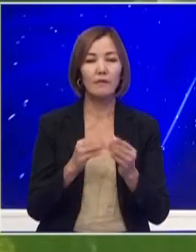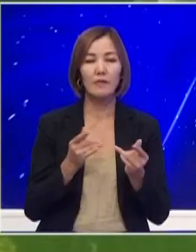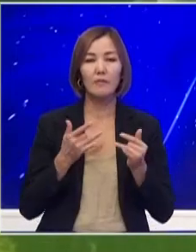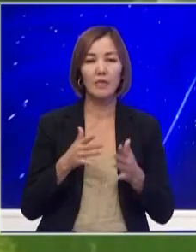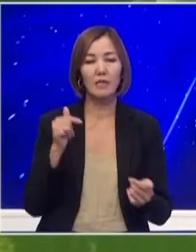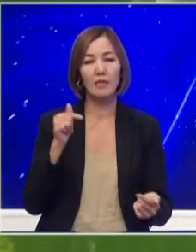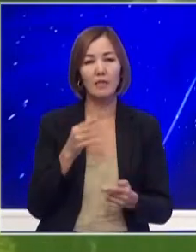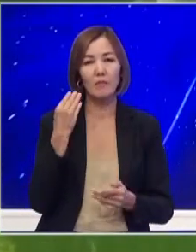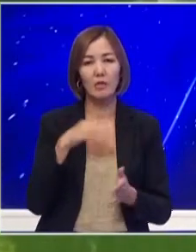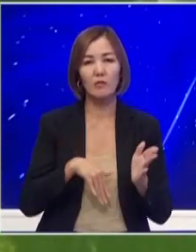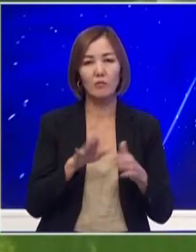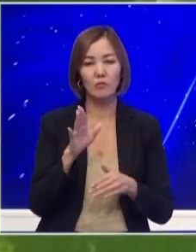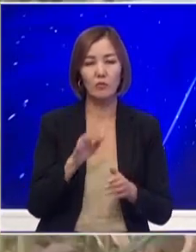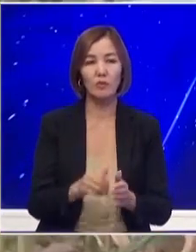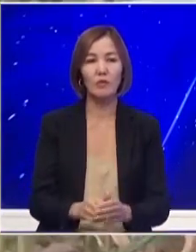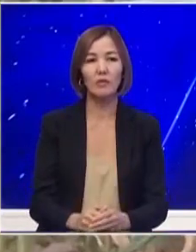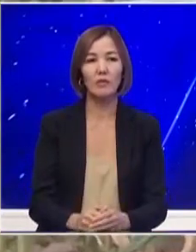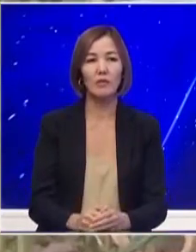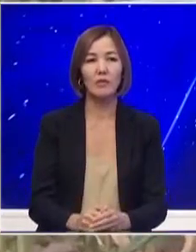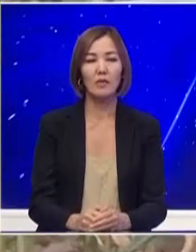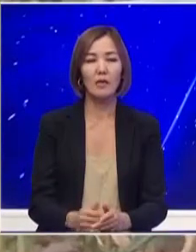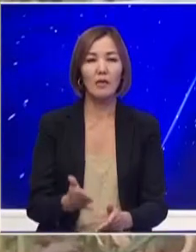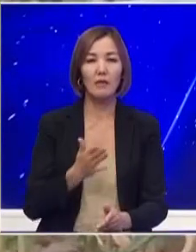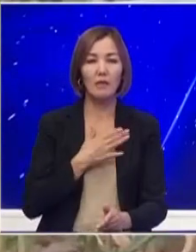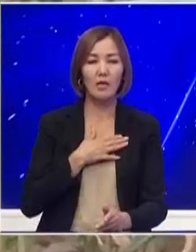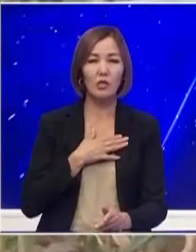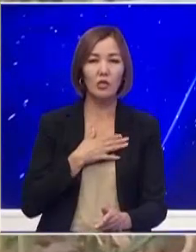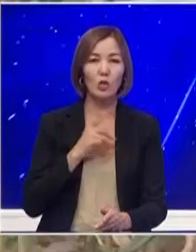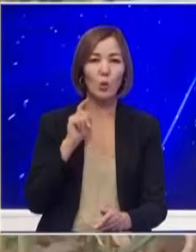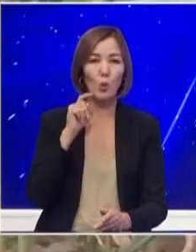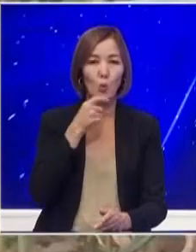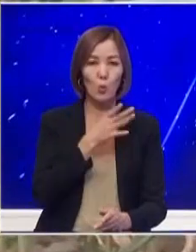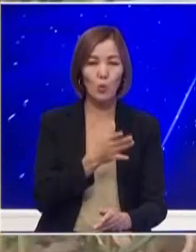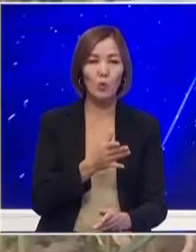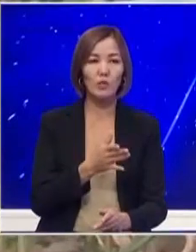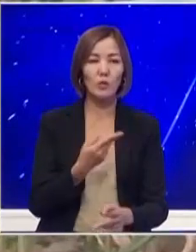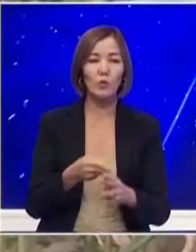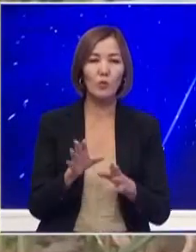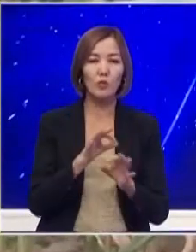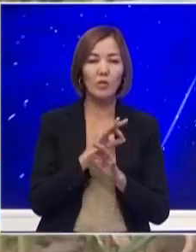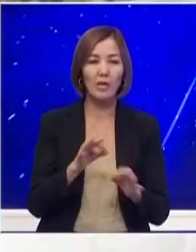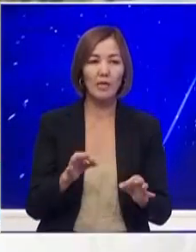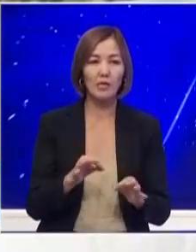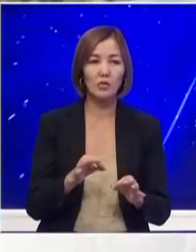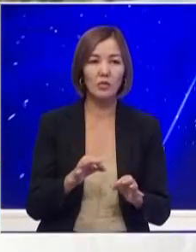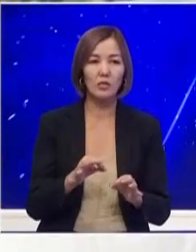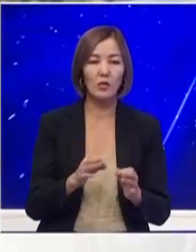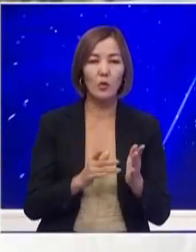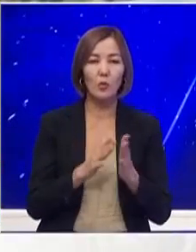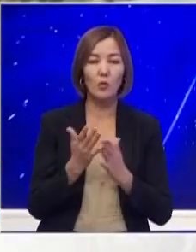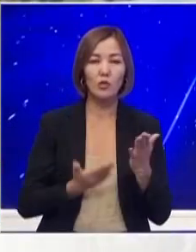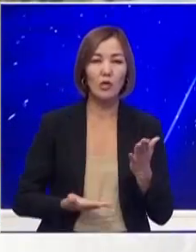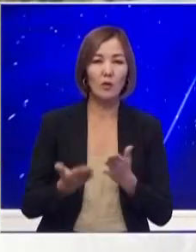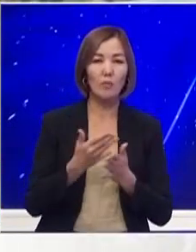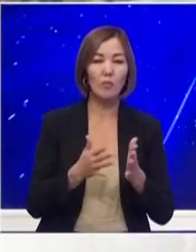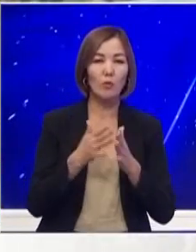стандартам качества. Наши гибриды, в зависимости от группы спелости, имеют очень хороший генетический потенциал урожайности. Также